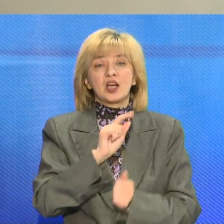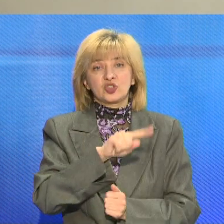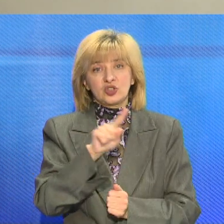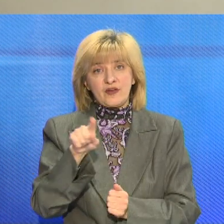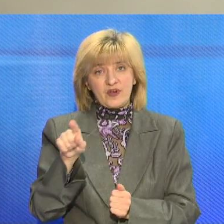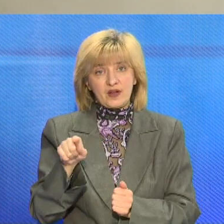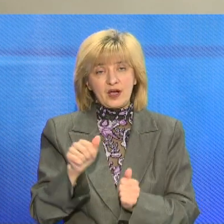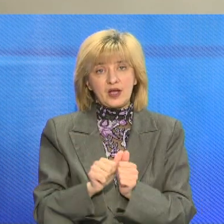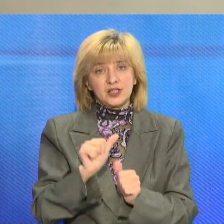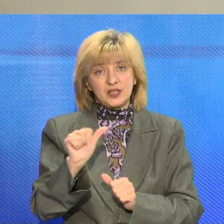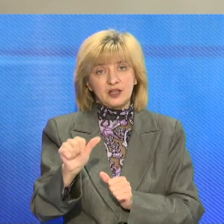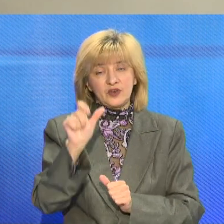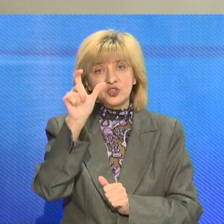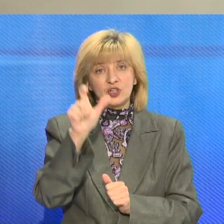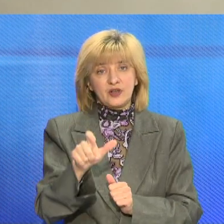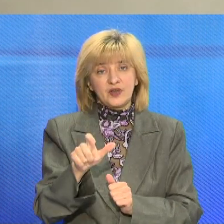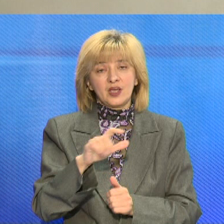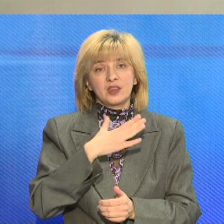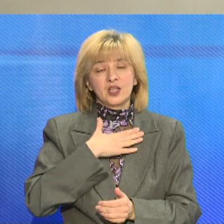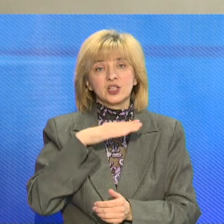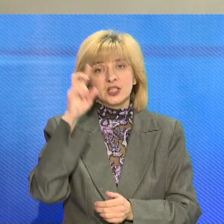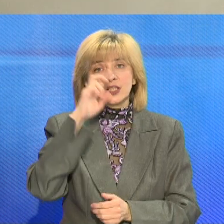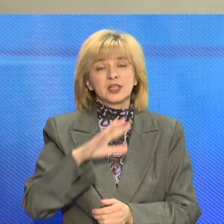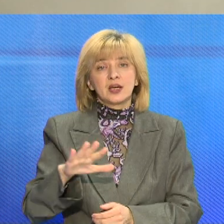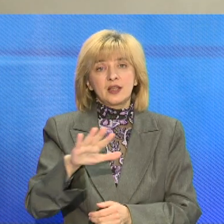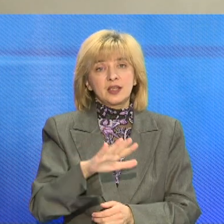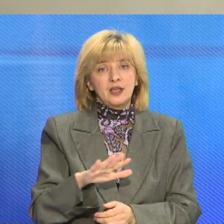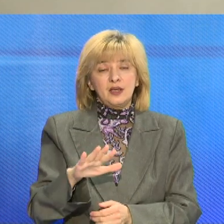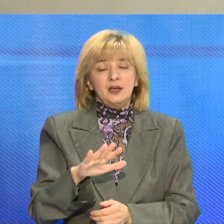отдельного человека нашей страны.